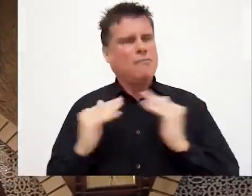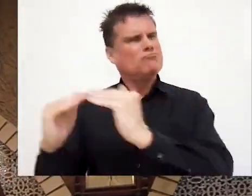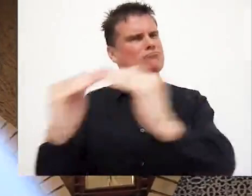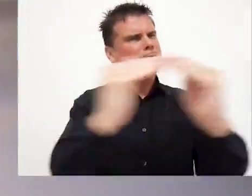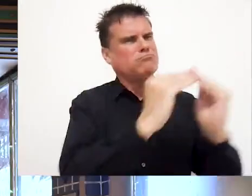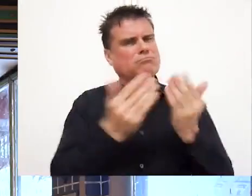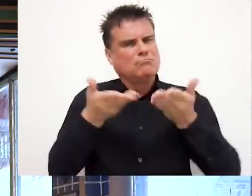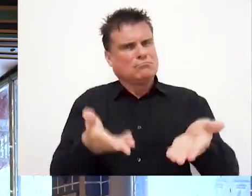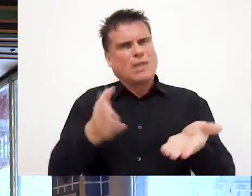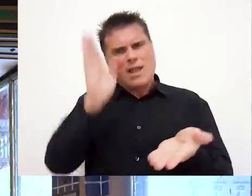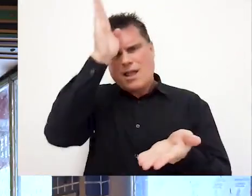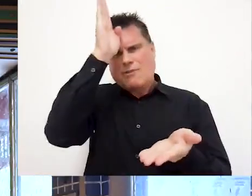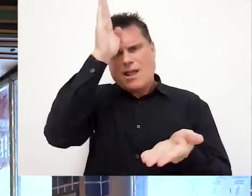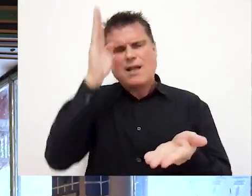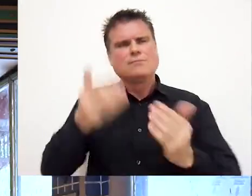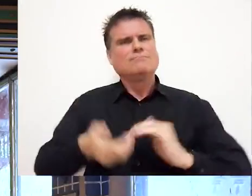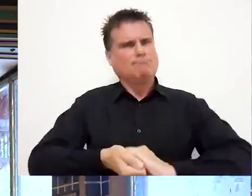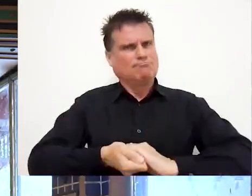هنا في البلد هذا.